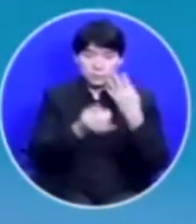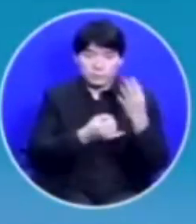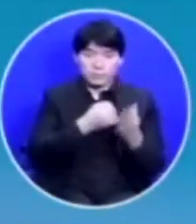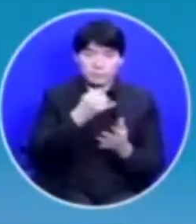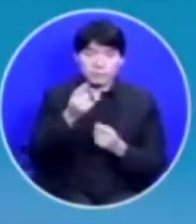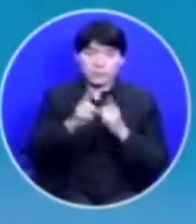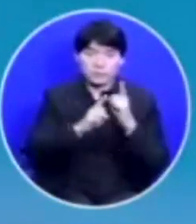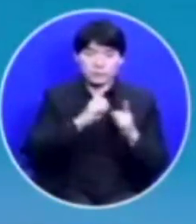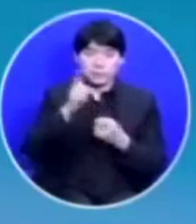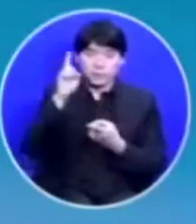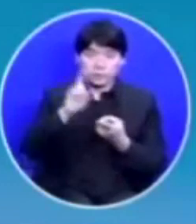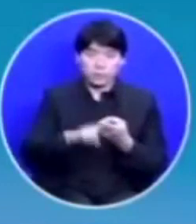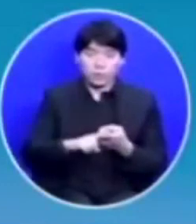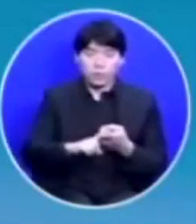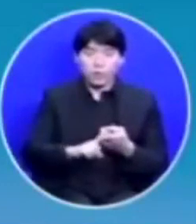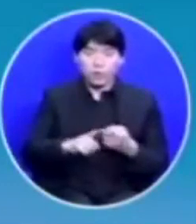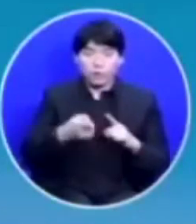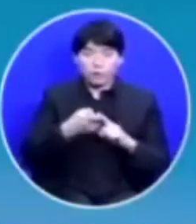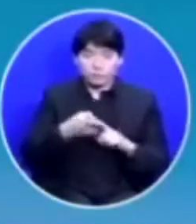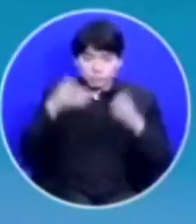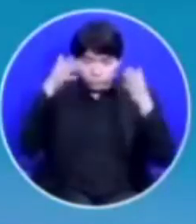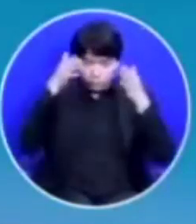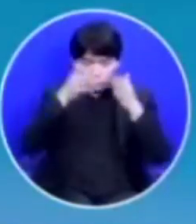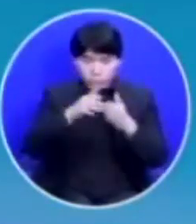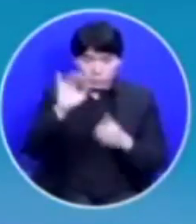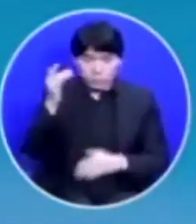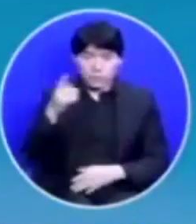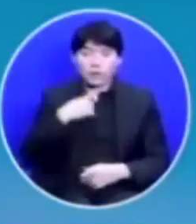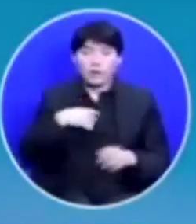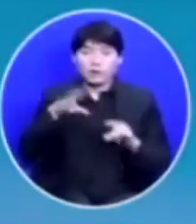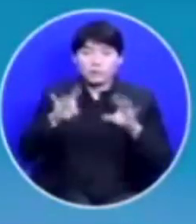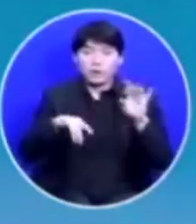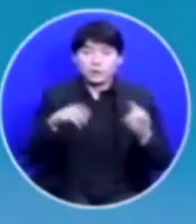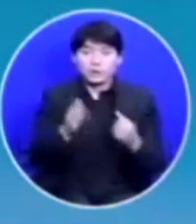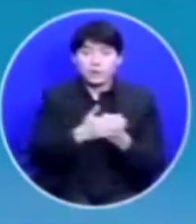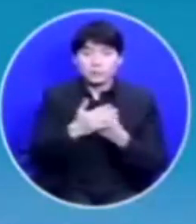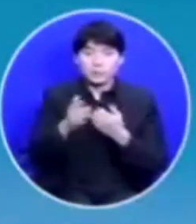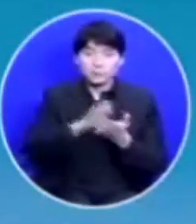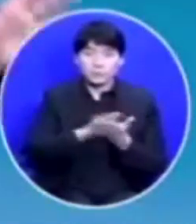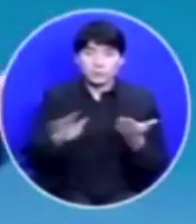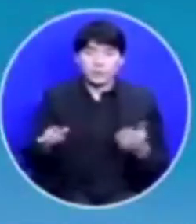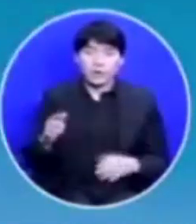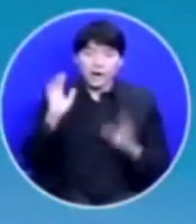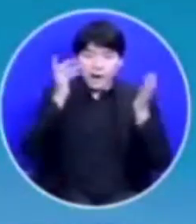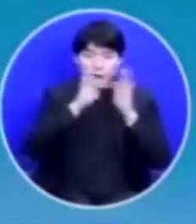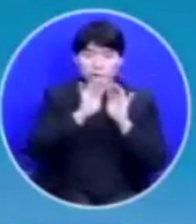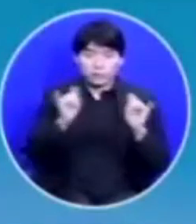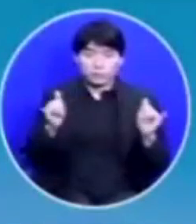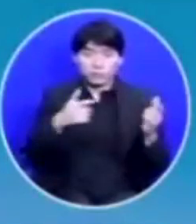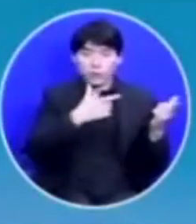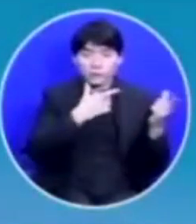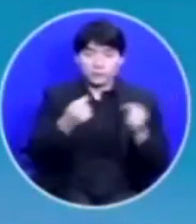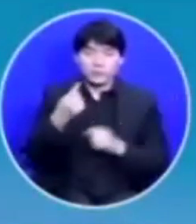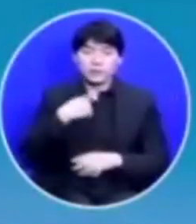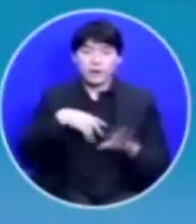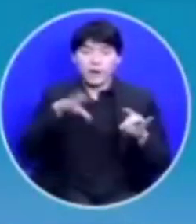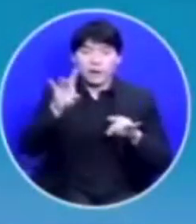누구나 관심을 갖게 됩니다 왜 갈 급하니까 우리 아이들도 다 갈 급해요